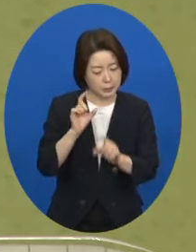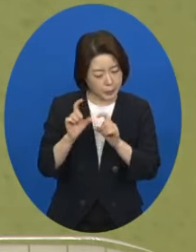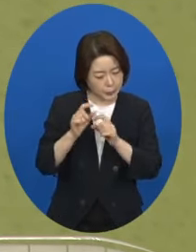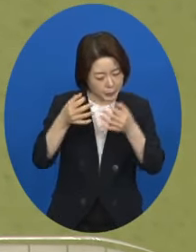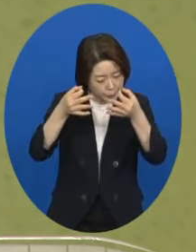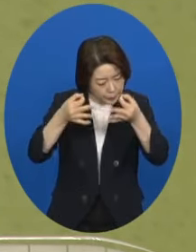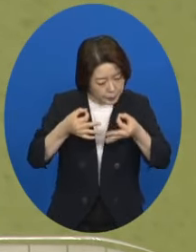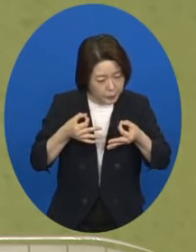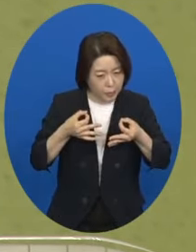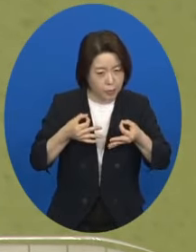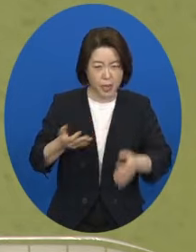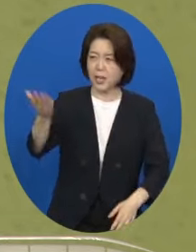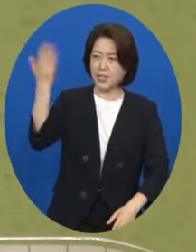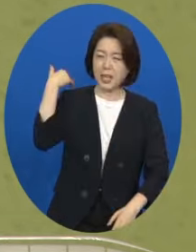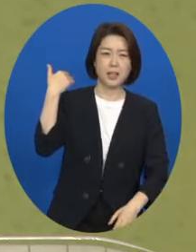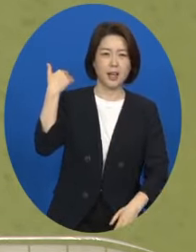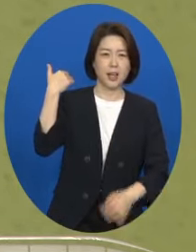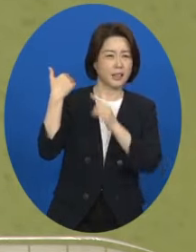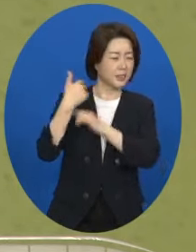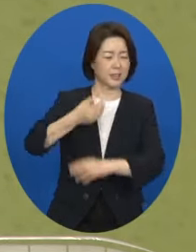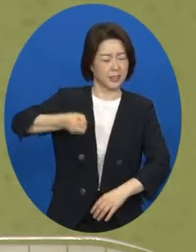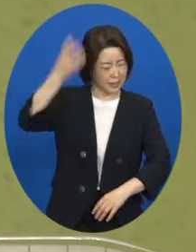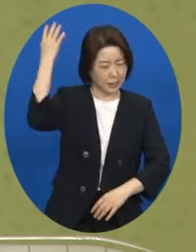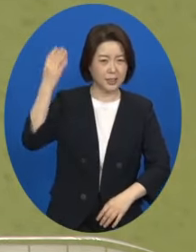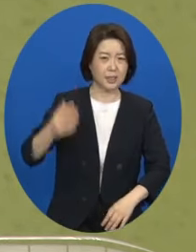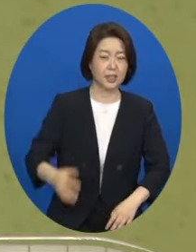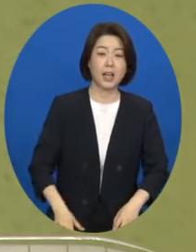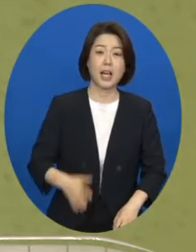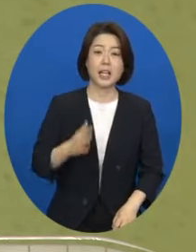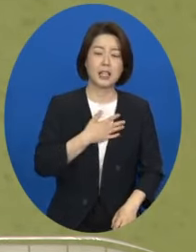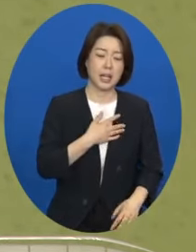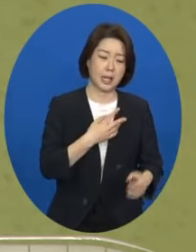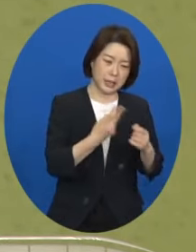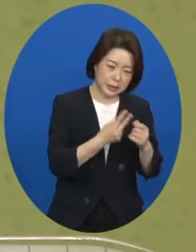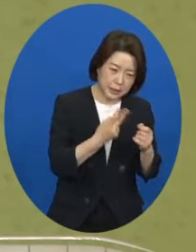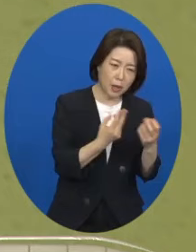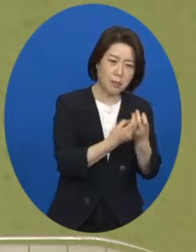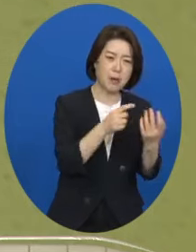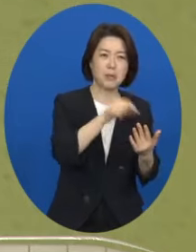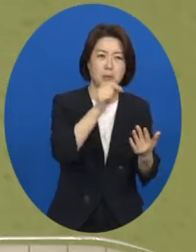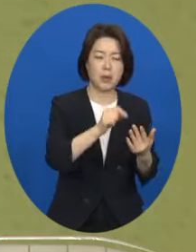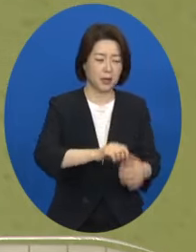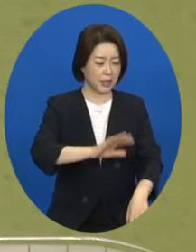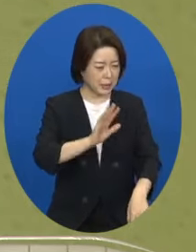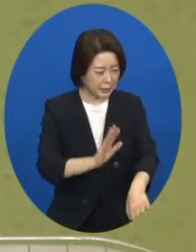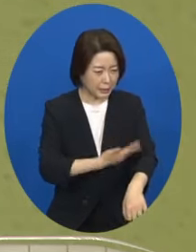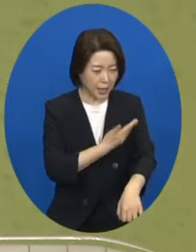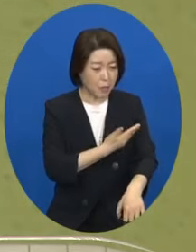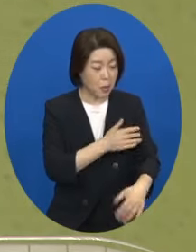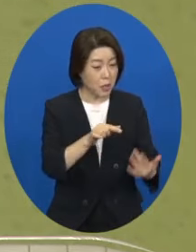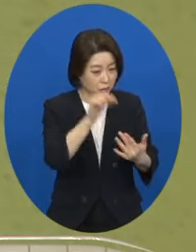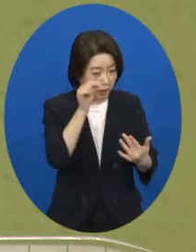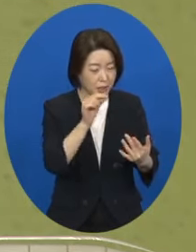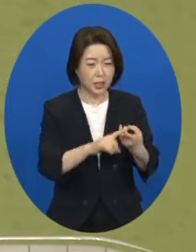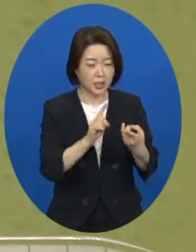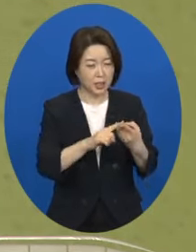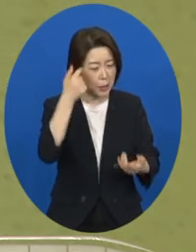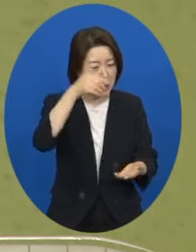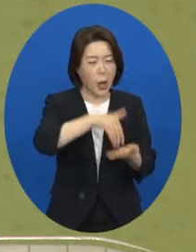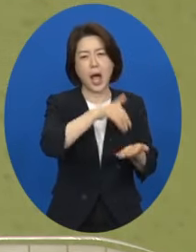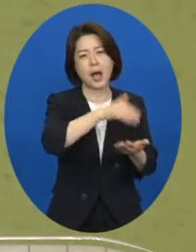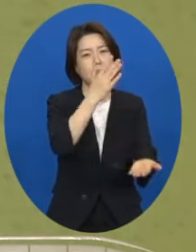지난 과거 잊어버리십시오. 과거에 내가 어떤 차선과 최악을 선택할 때 할지 후회하지 마십시오. 이미 지나간 거 어떻게